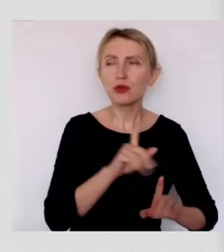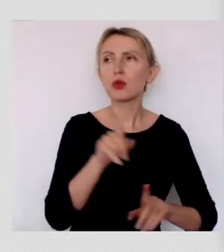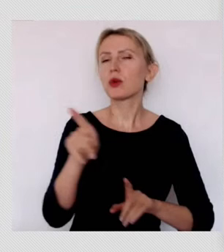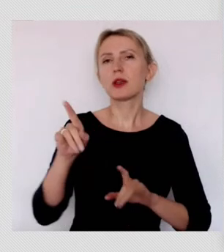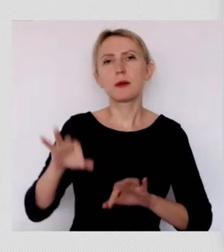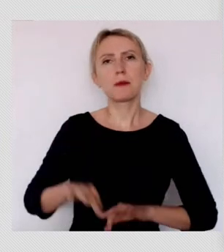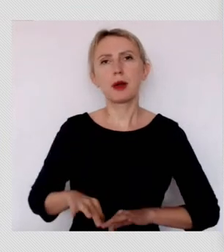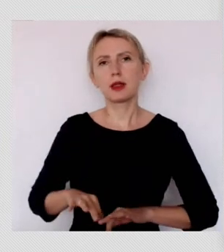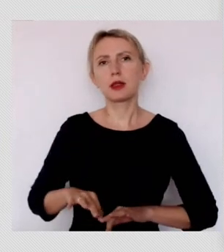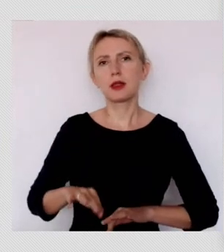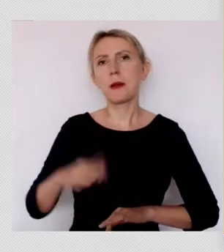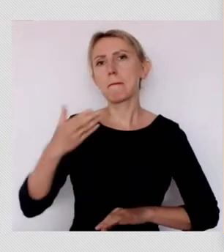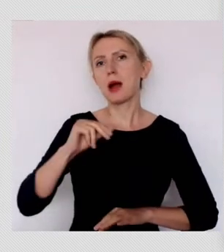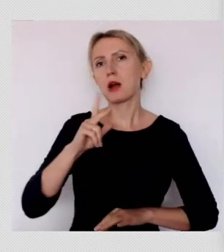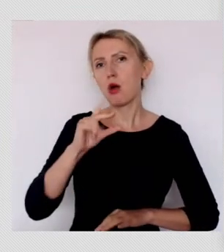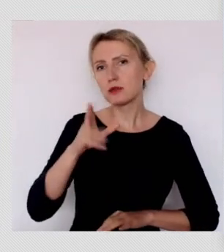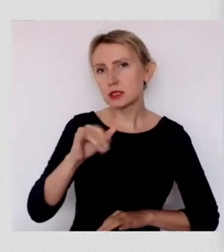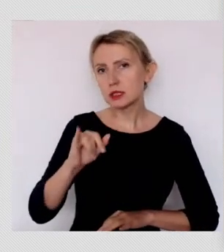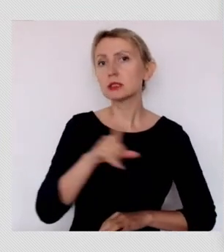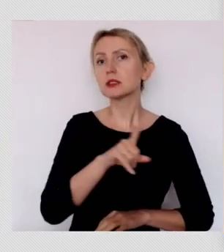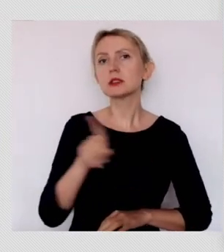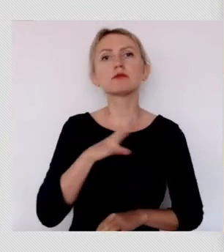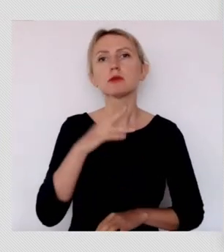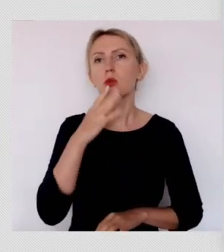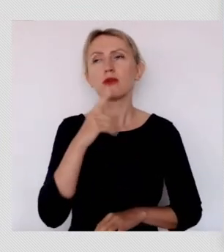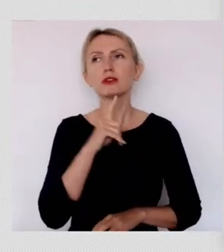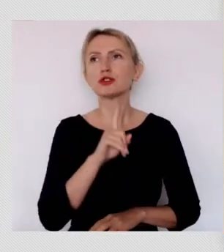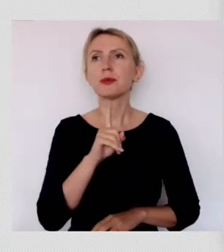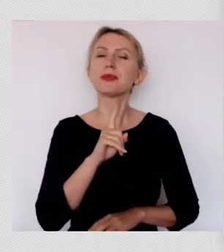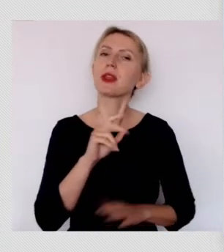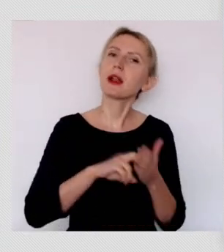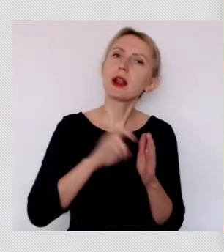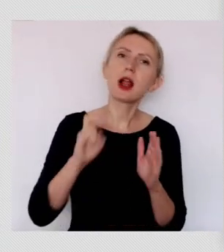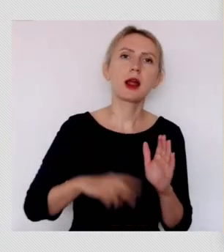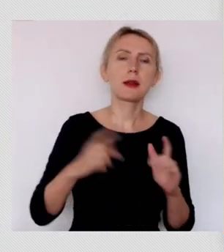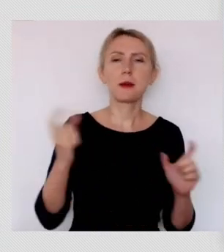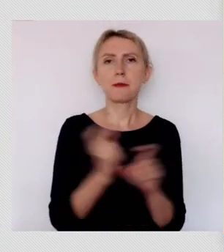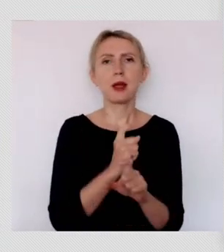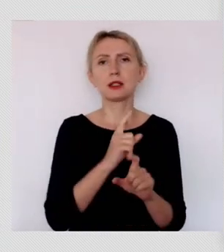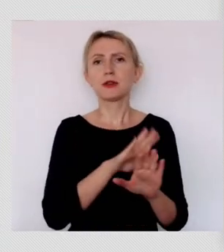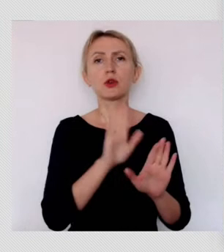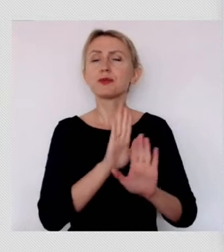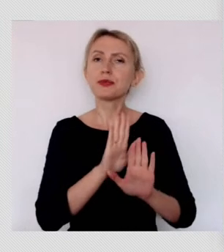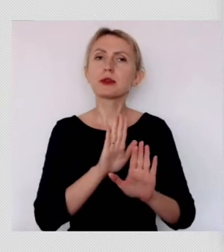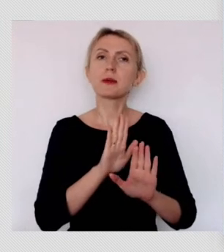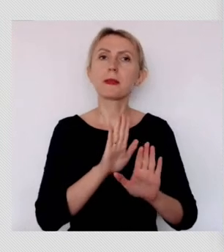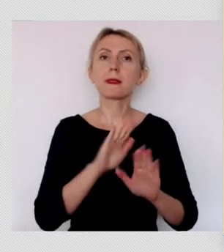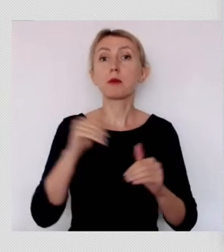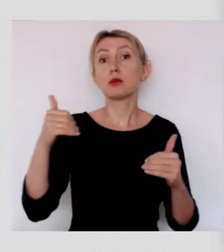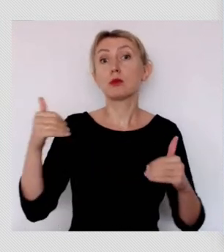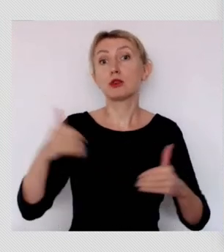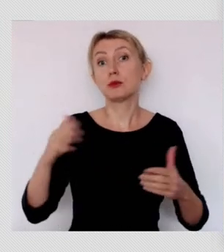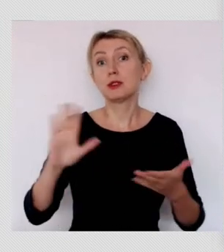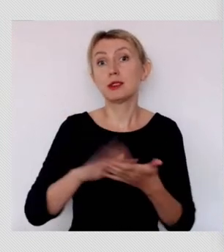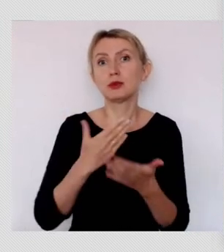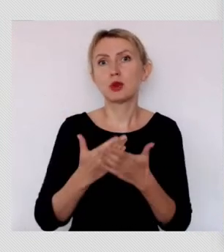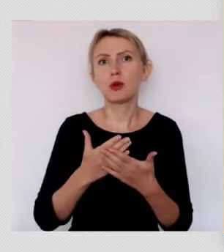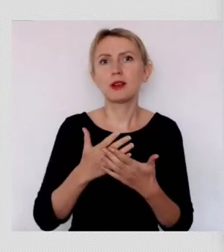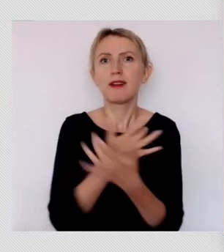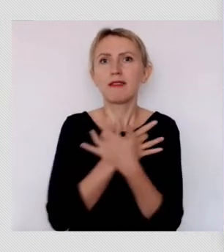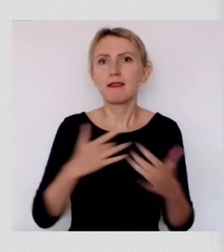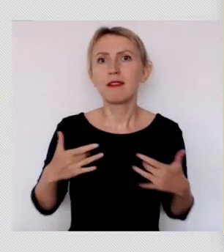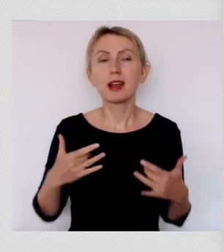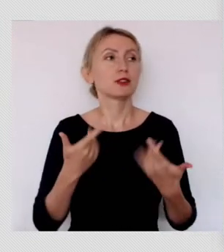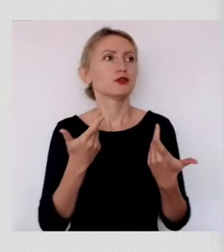profesor Makowski o tym, że odejście od roli państwa, bo może być wariant węgierski, że po prostu przyjaźni biznesmeni będą